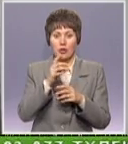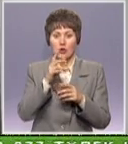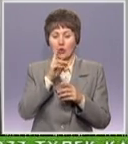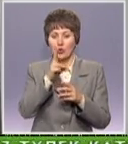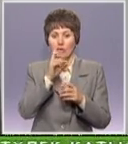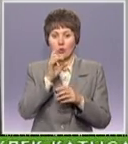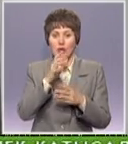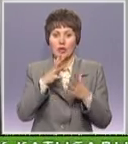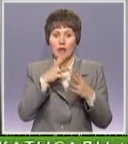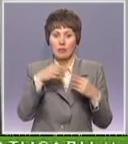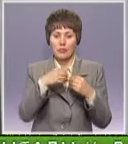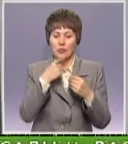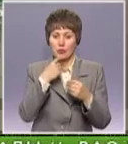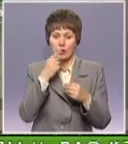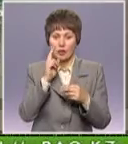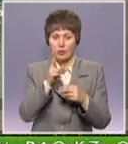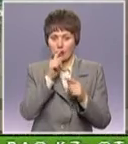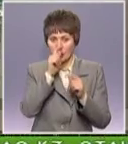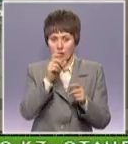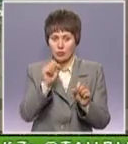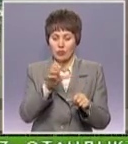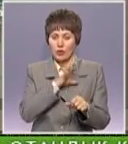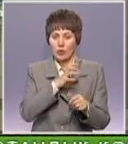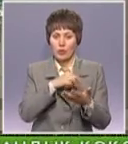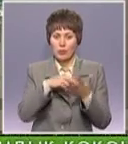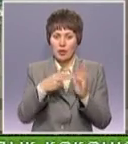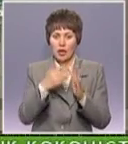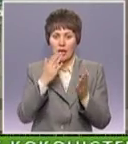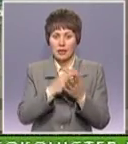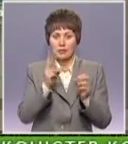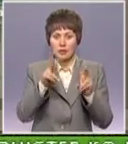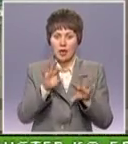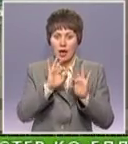тағайындамақ. Қайырбек Жәлібекұлы, Талап Сағымбаев, Нұрбол Сазабеков, Алматы телеарнасы.